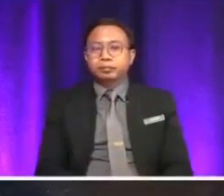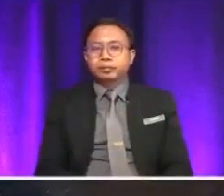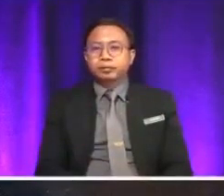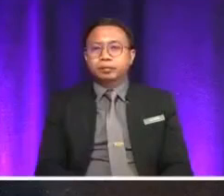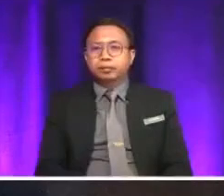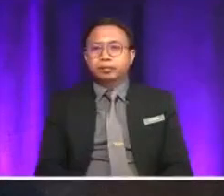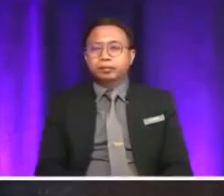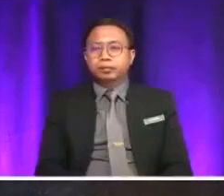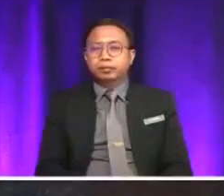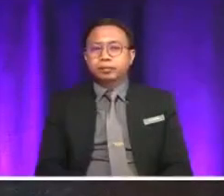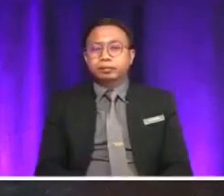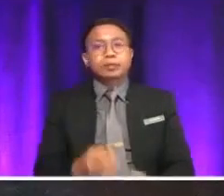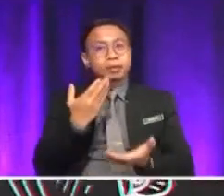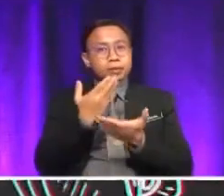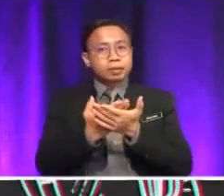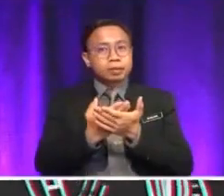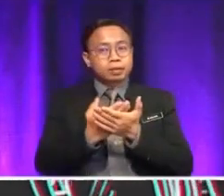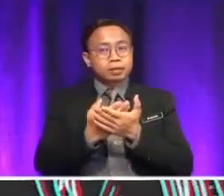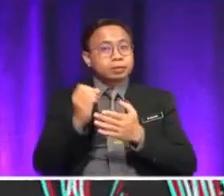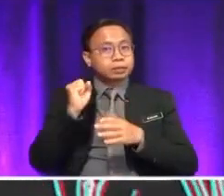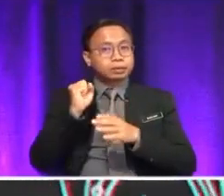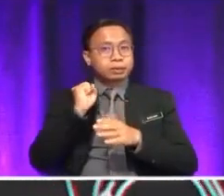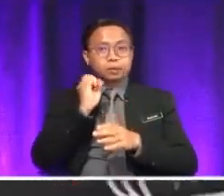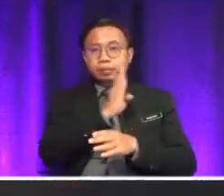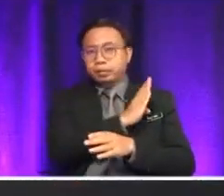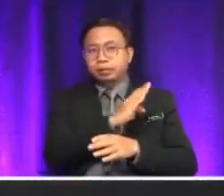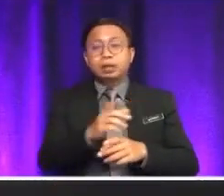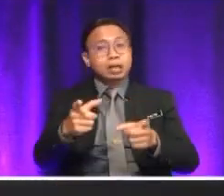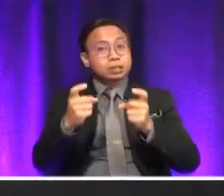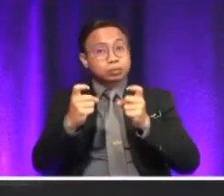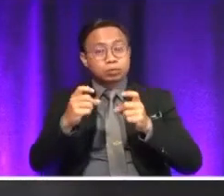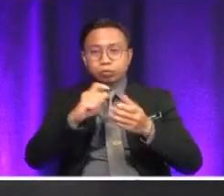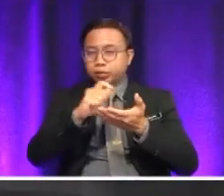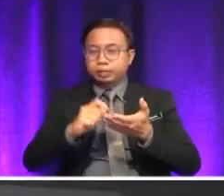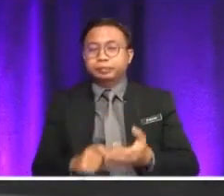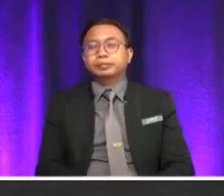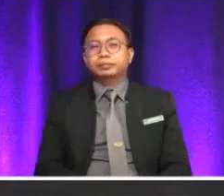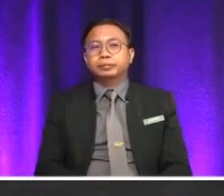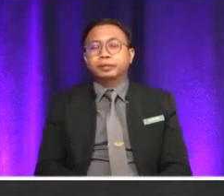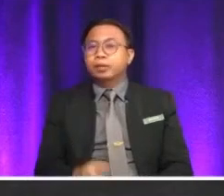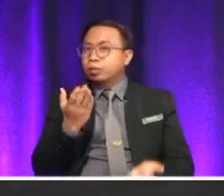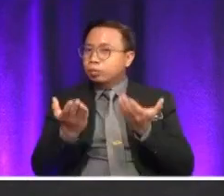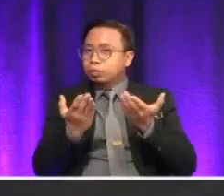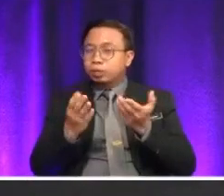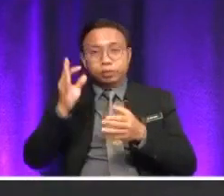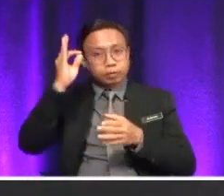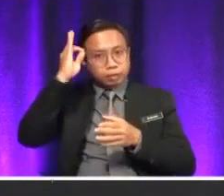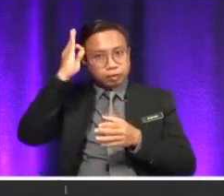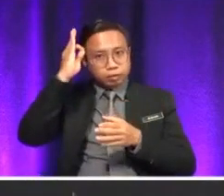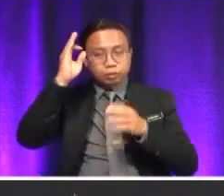Alright. Baik. Laju tu menulis. Laju pun. Okey, okay. Mungkin kita dengan Fidaus dulu boleh